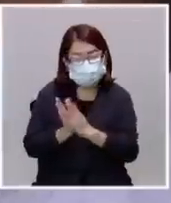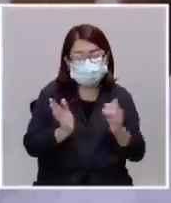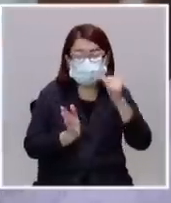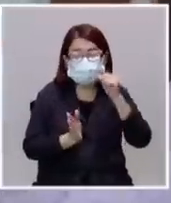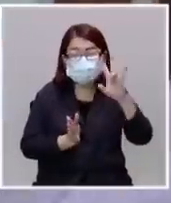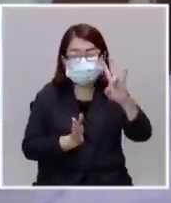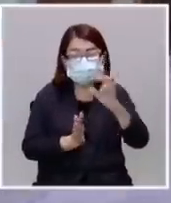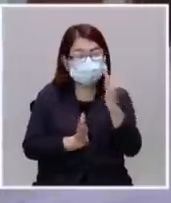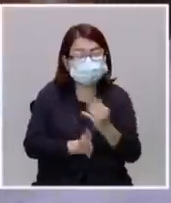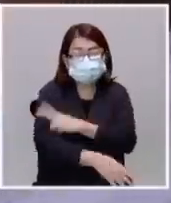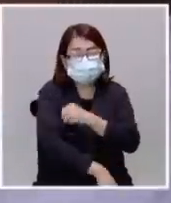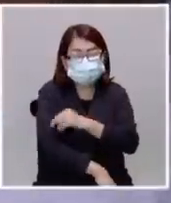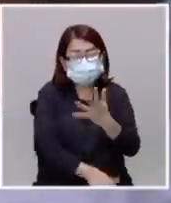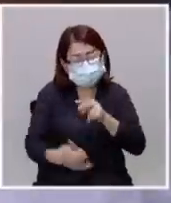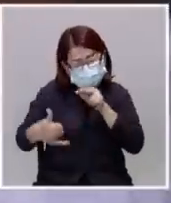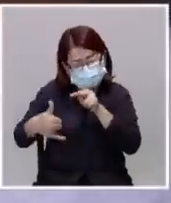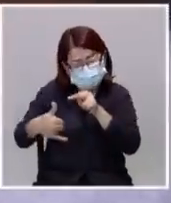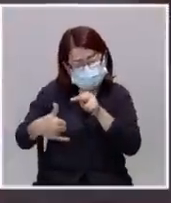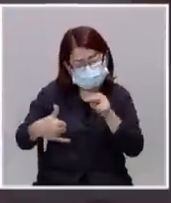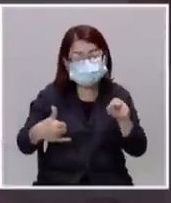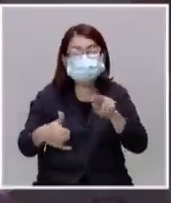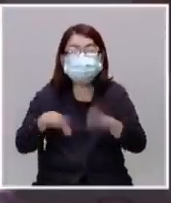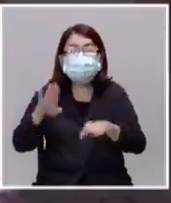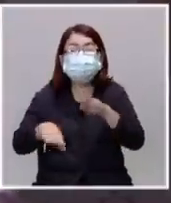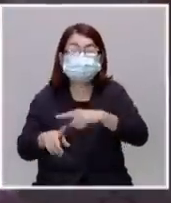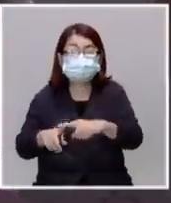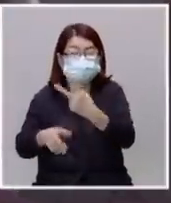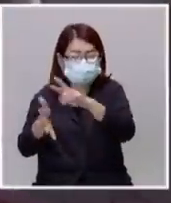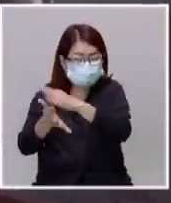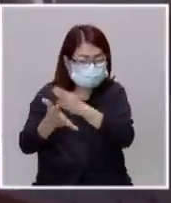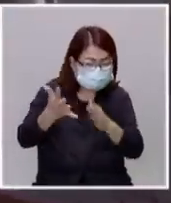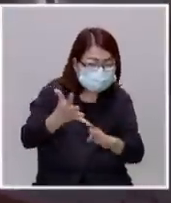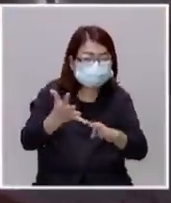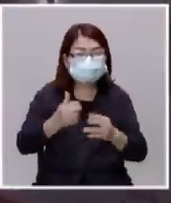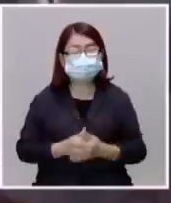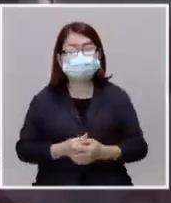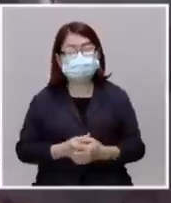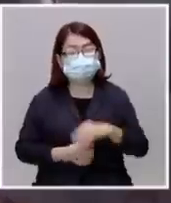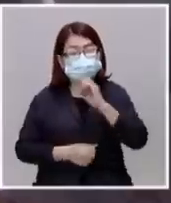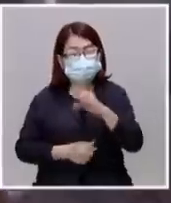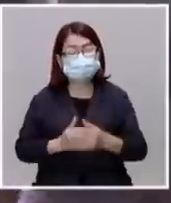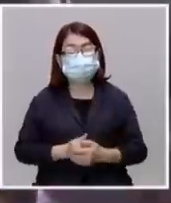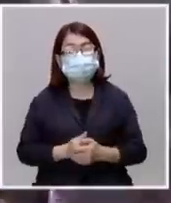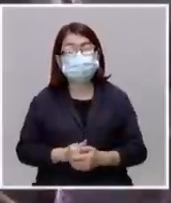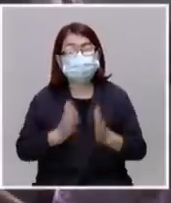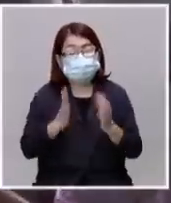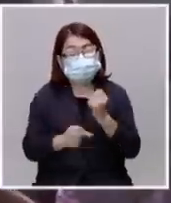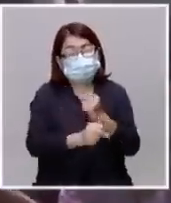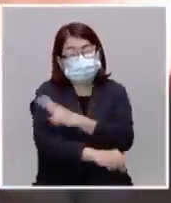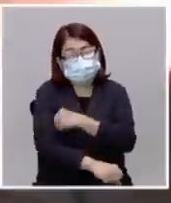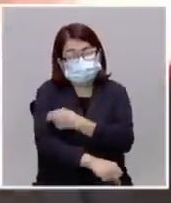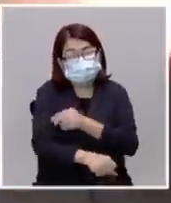อันนี้มีการเฝ้าติดตามไปจนถึงเมื่อปลายเดือนกุมภาพันธ์ที่ผ่านมานี่เองค่ะนอกจากนี้ยังระบุด้วยนะคะว่าเจ้าหน้าที่ทางการแ